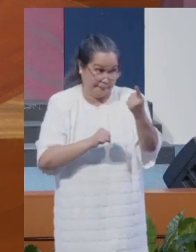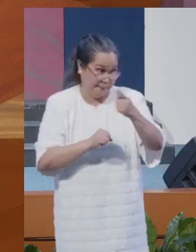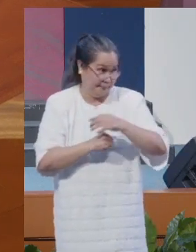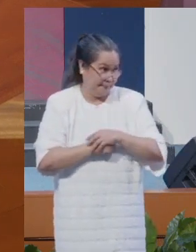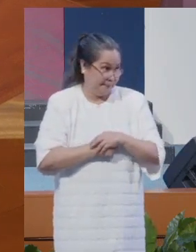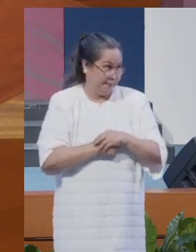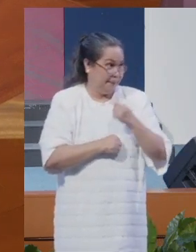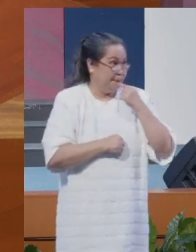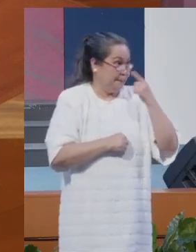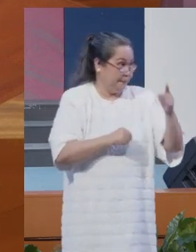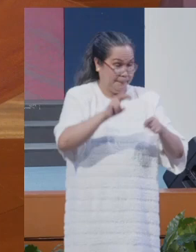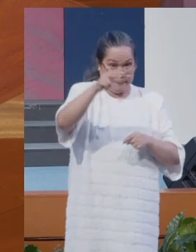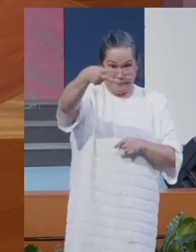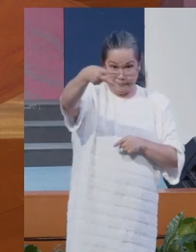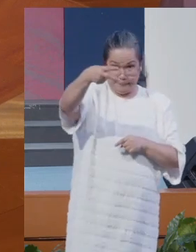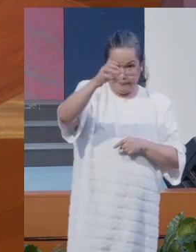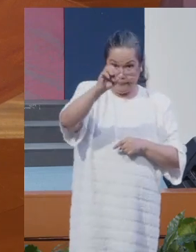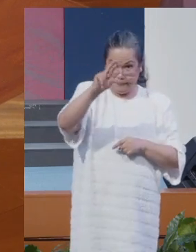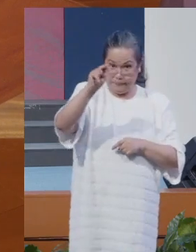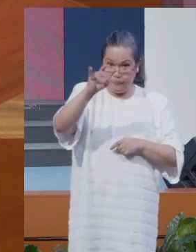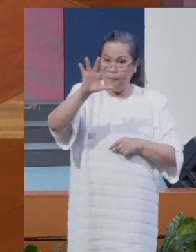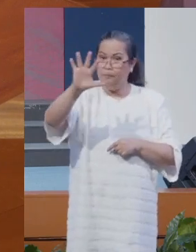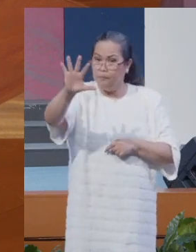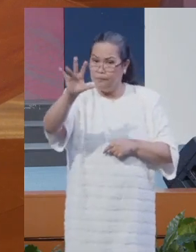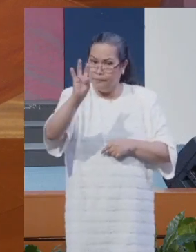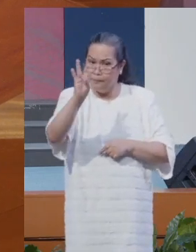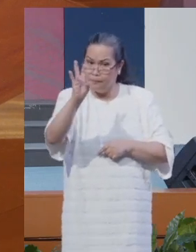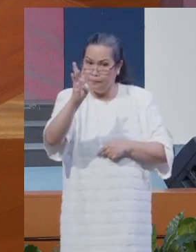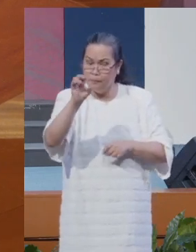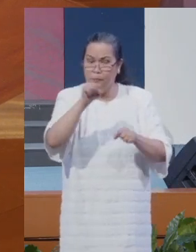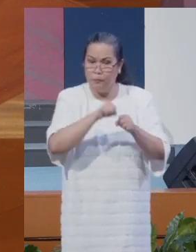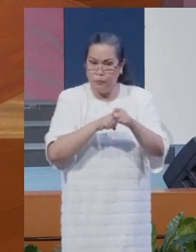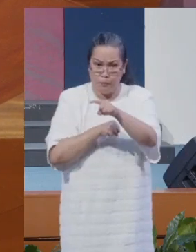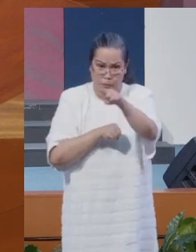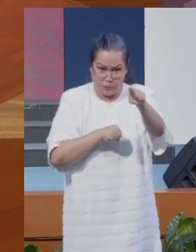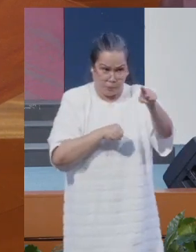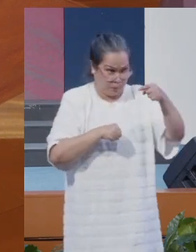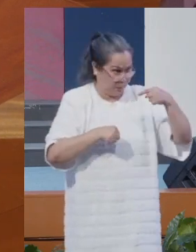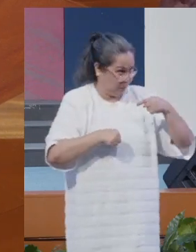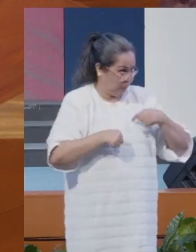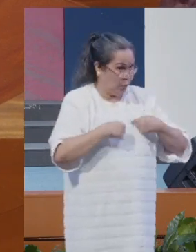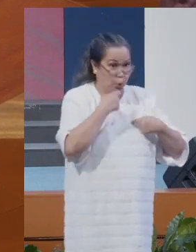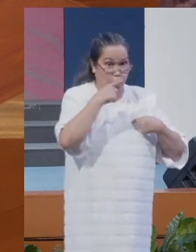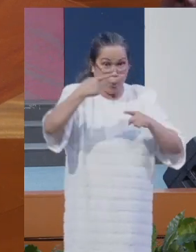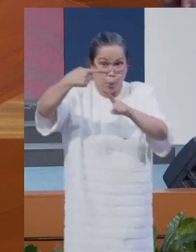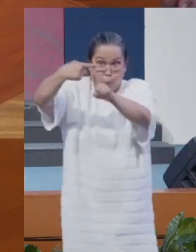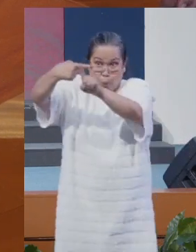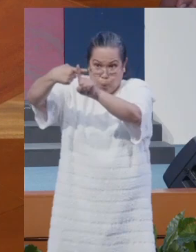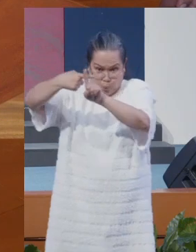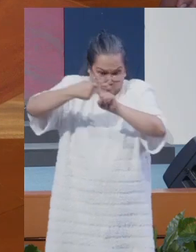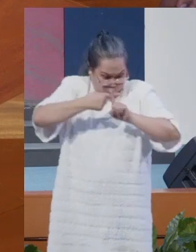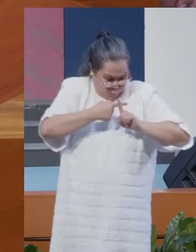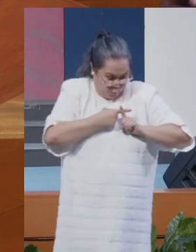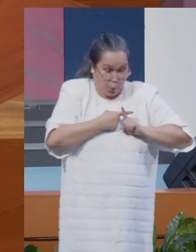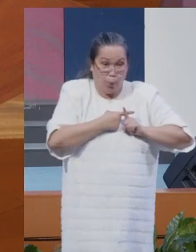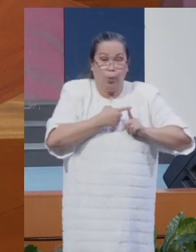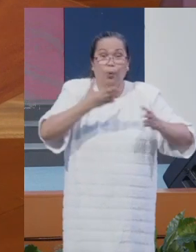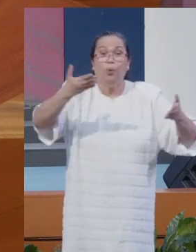Ang sabi sa 2 Corinthians 5:17, therefore, if anyone is in Christ, he is